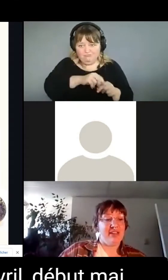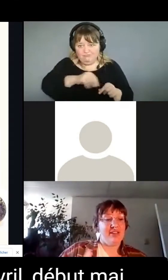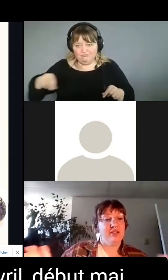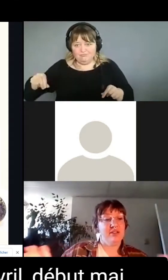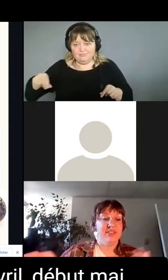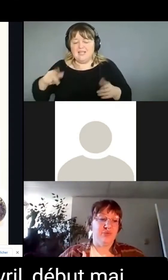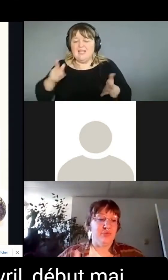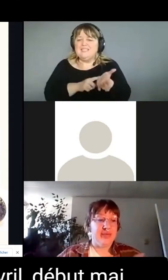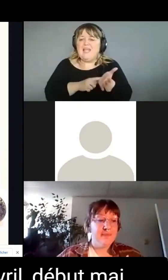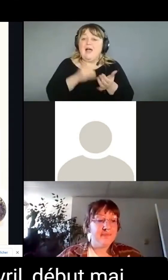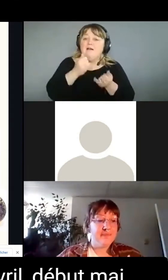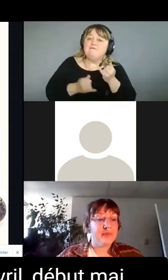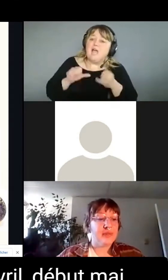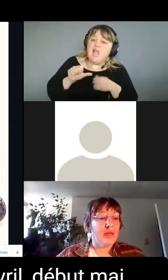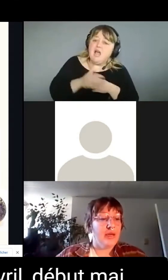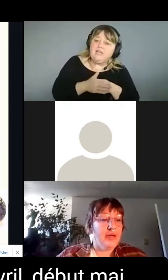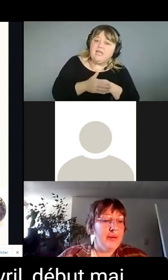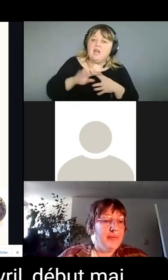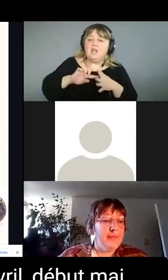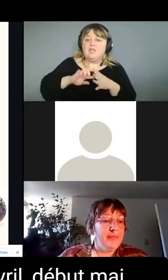fin avril, début mai.